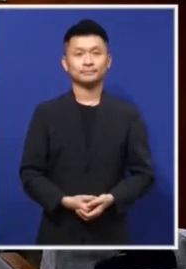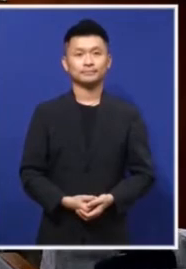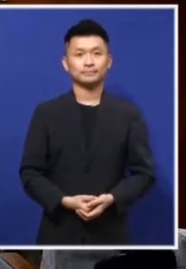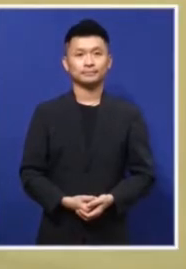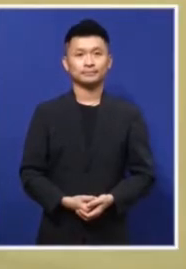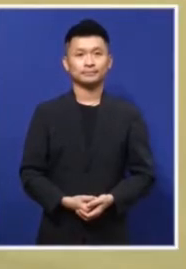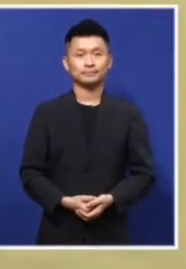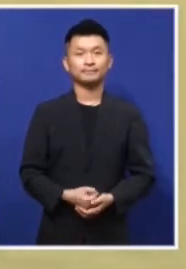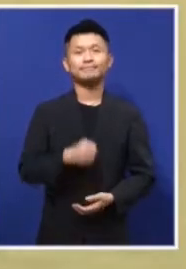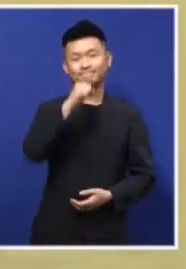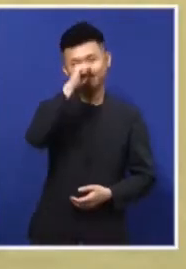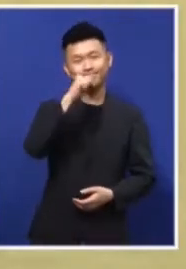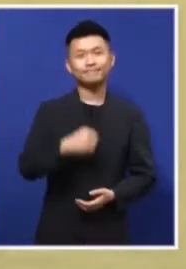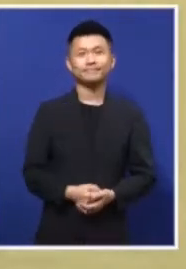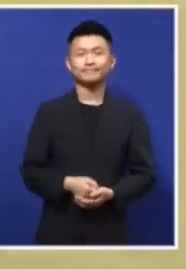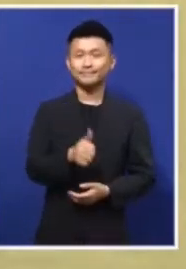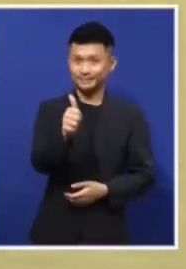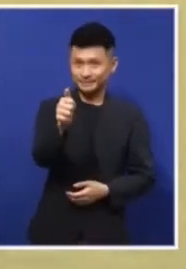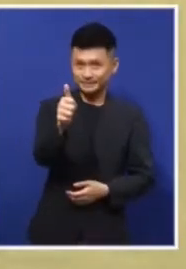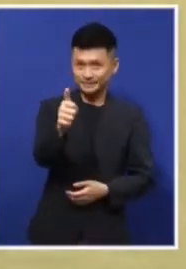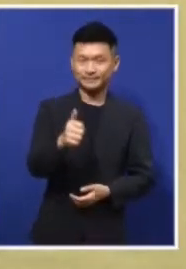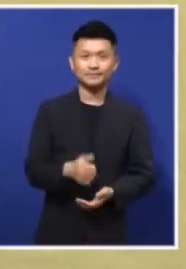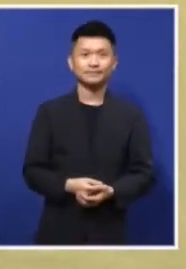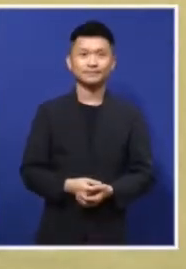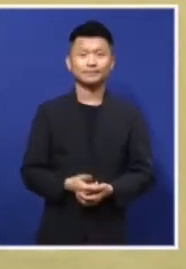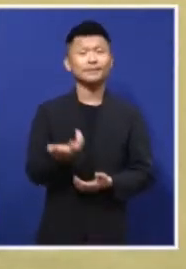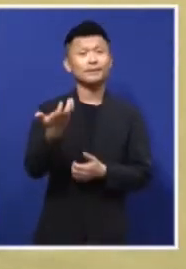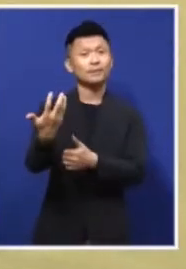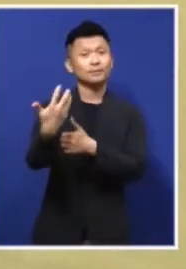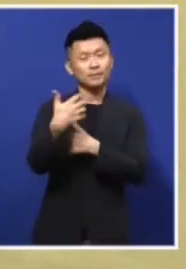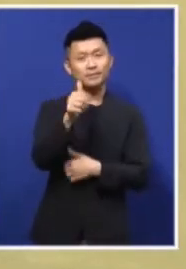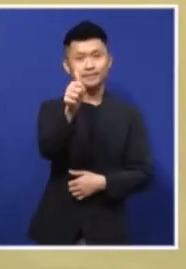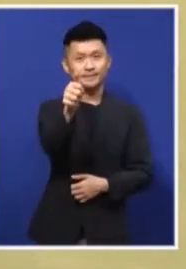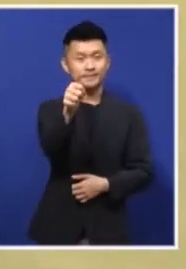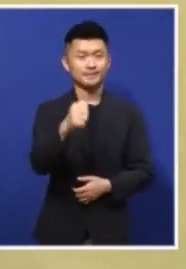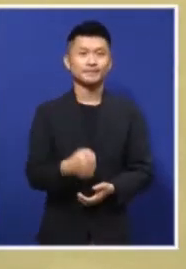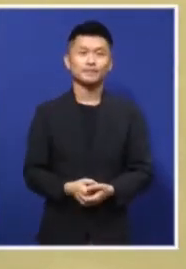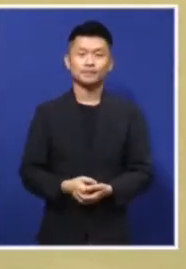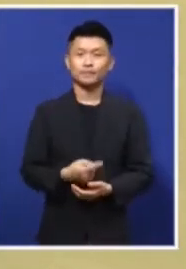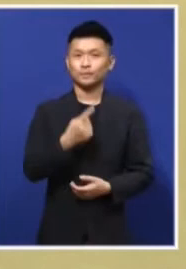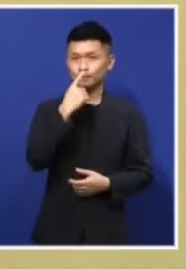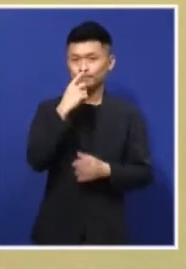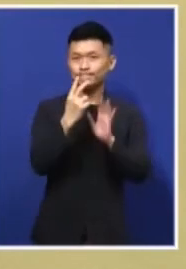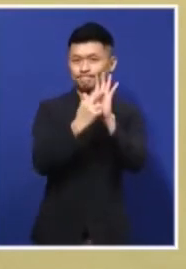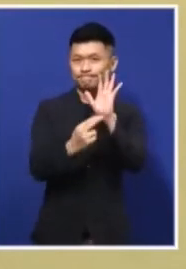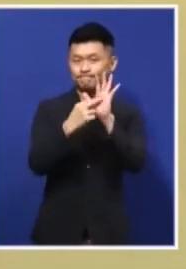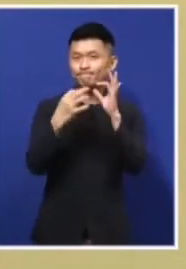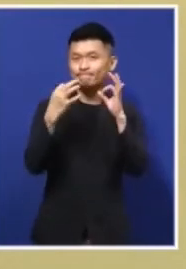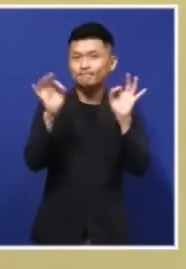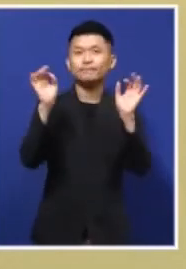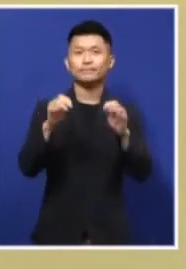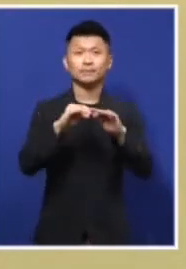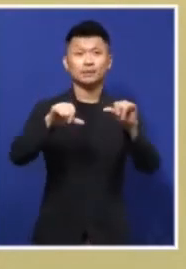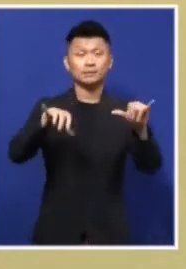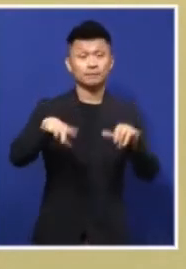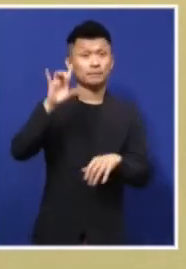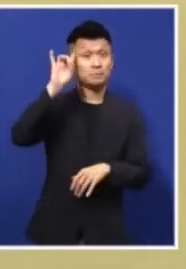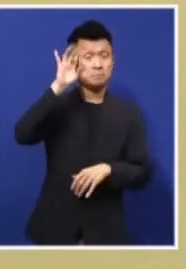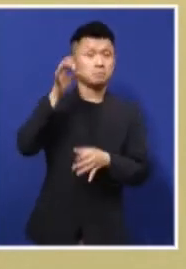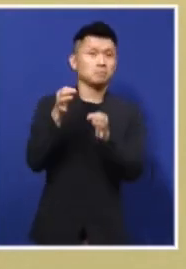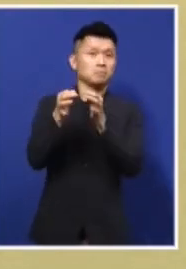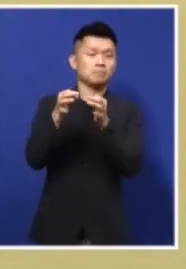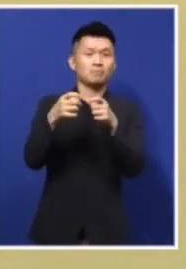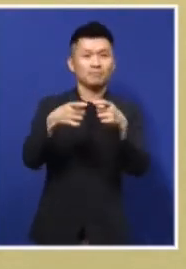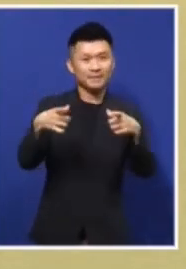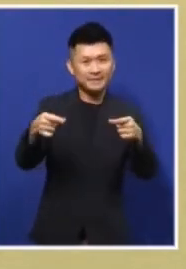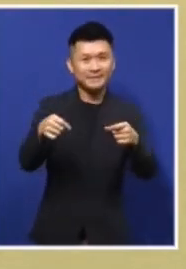好。感谢刚刚的提问了哈，那我简单说明一下，因为地方创生券这次算